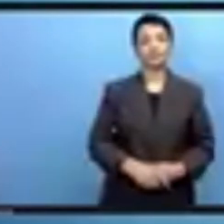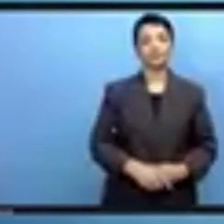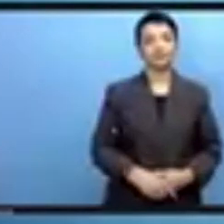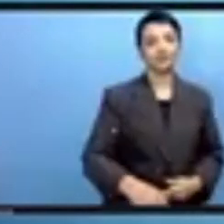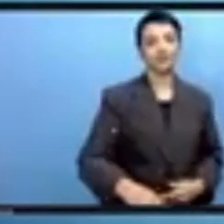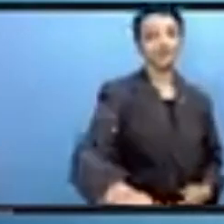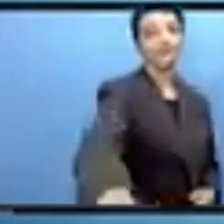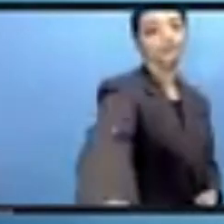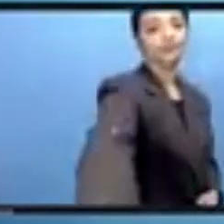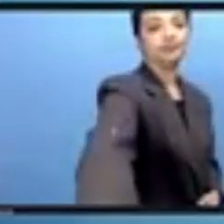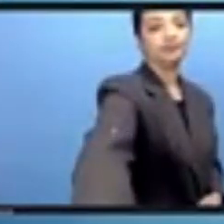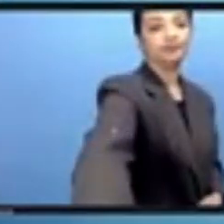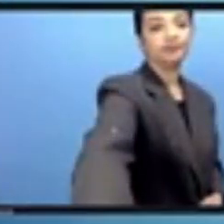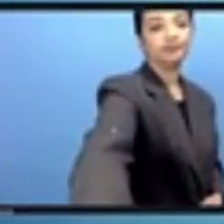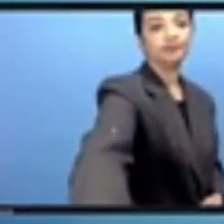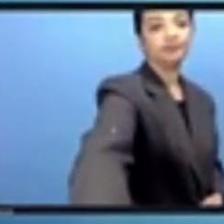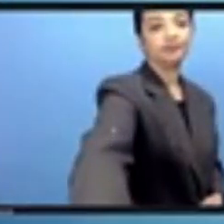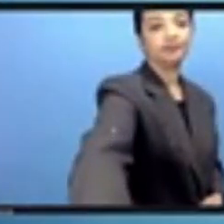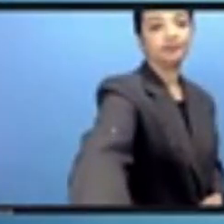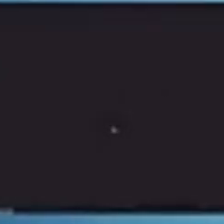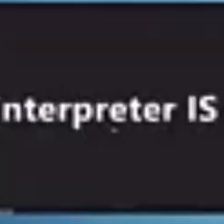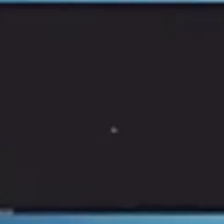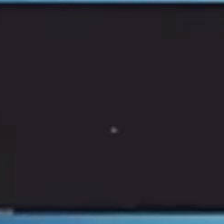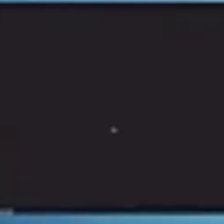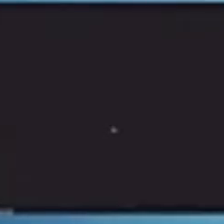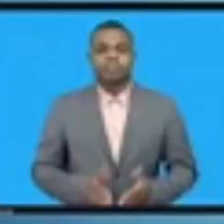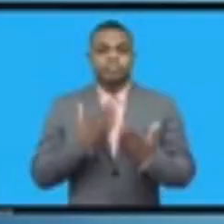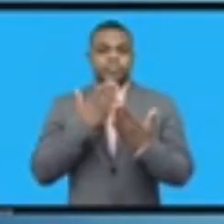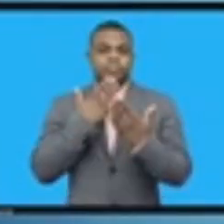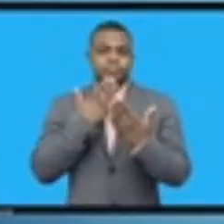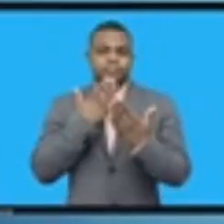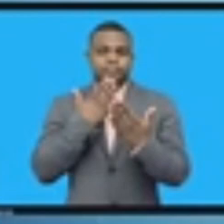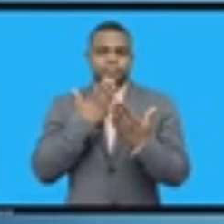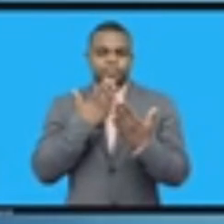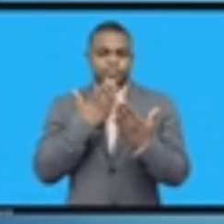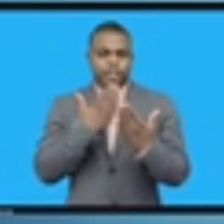非常感谢 Venturini 女士。